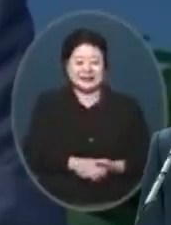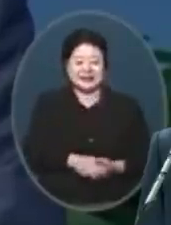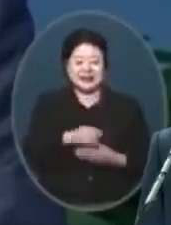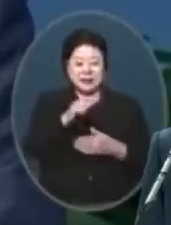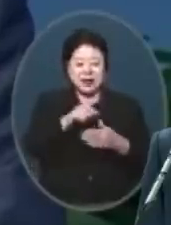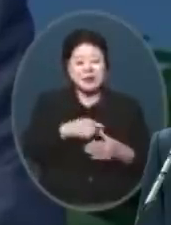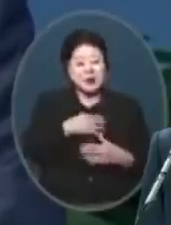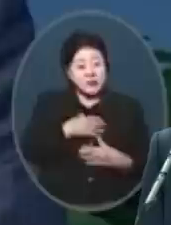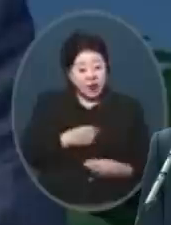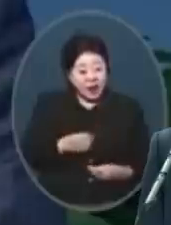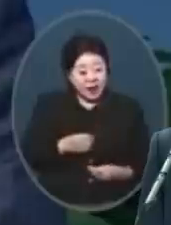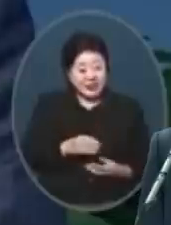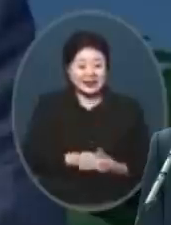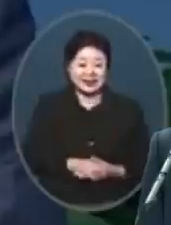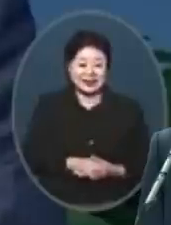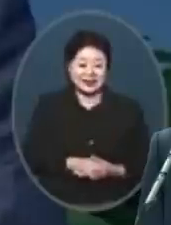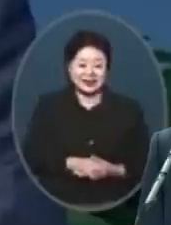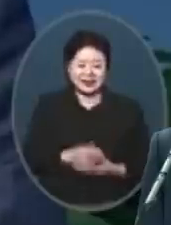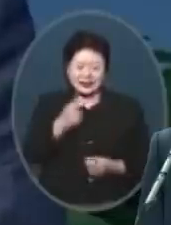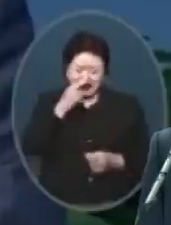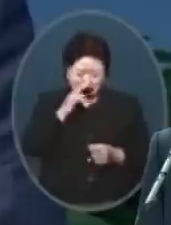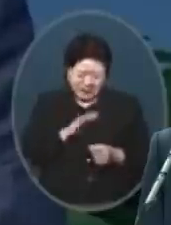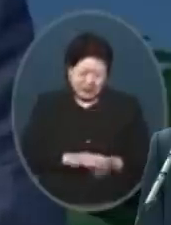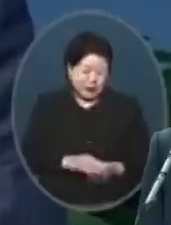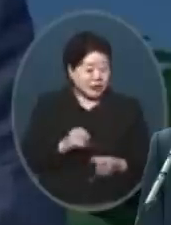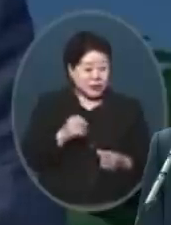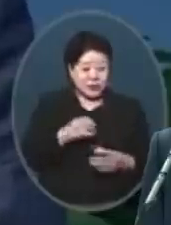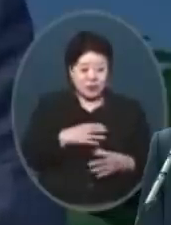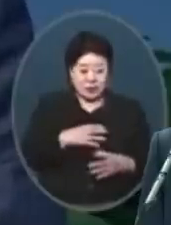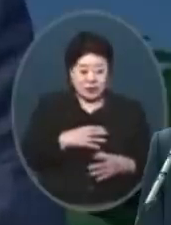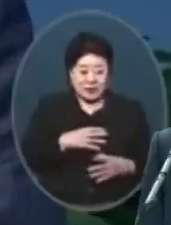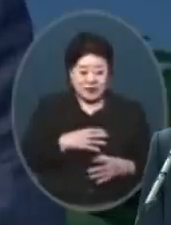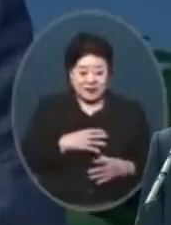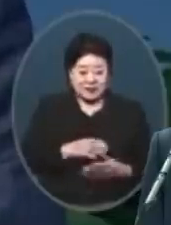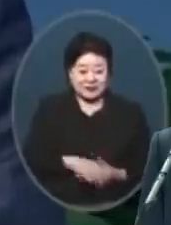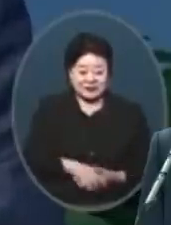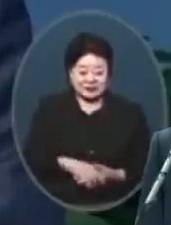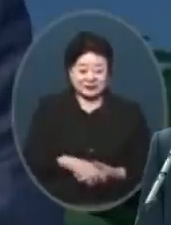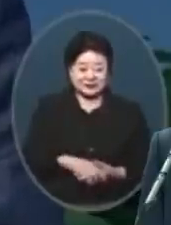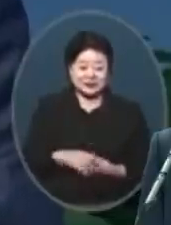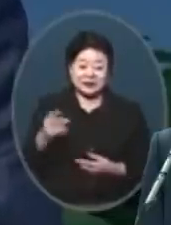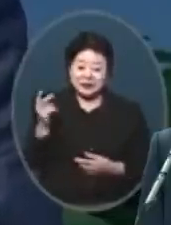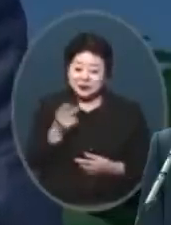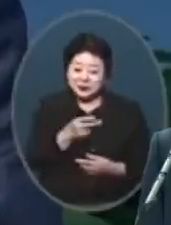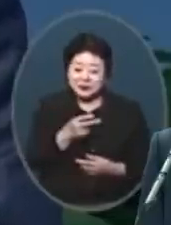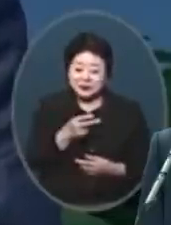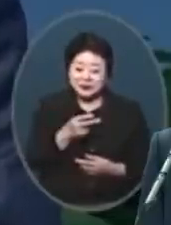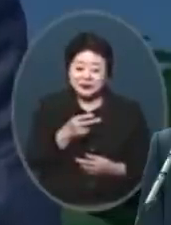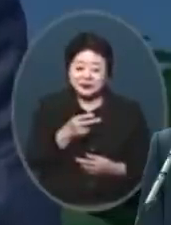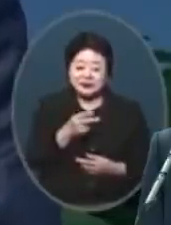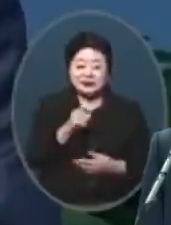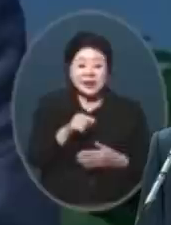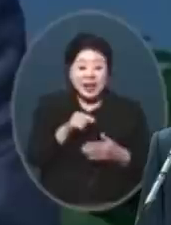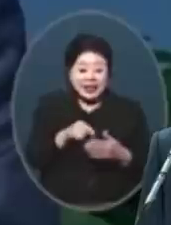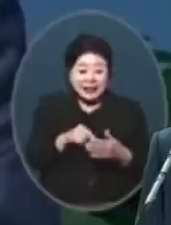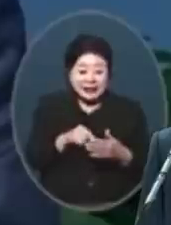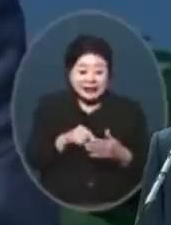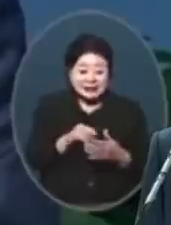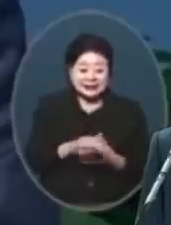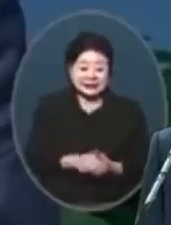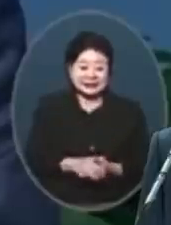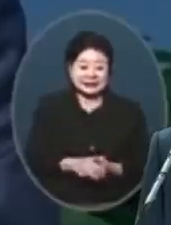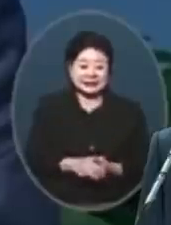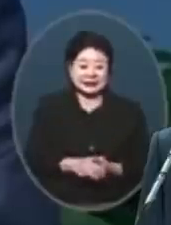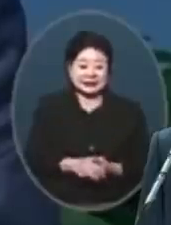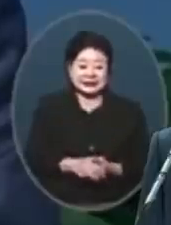마음이 편안한데 기가 막히게 평안한 것입니다. 그리고 그 안에서